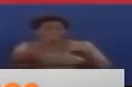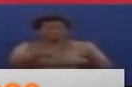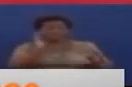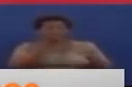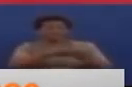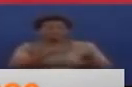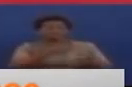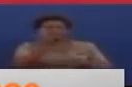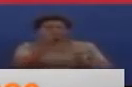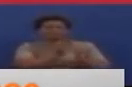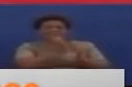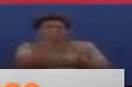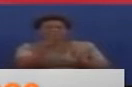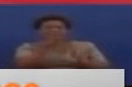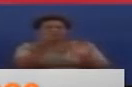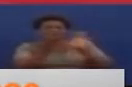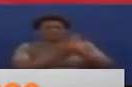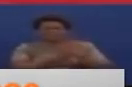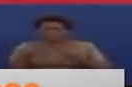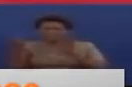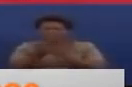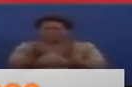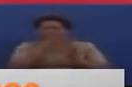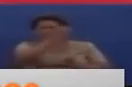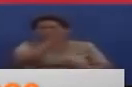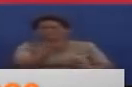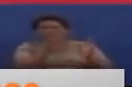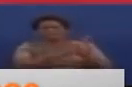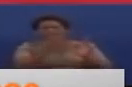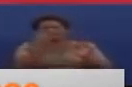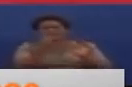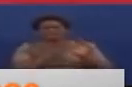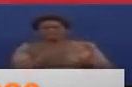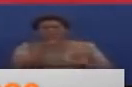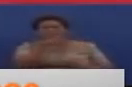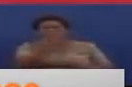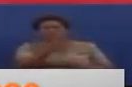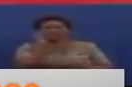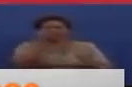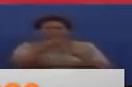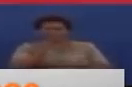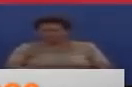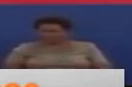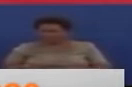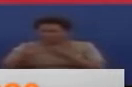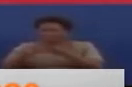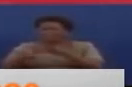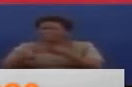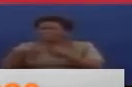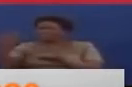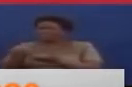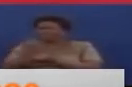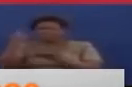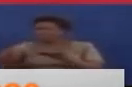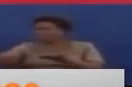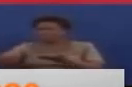trilioni 12.9 sawa na 87.4% ya lengo. Pili, mapato yasiyo ya